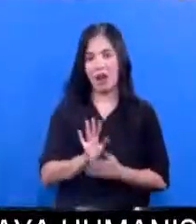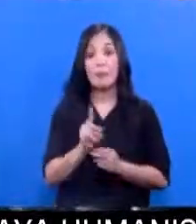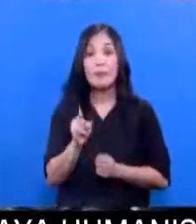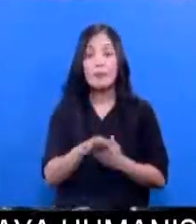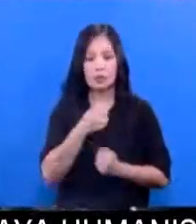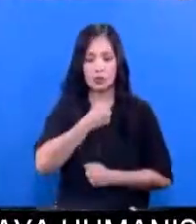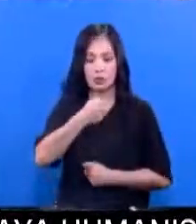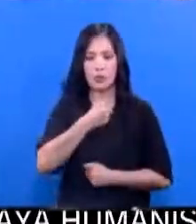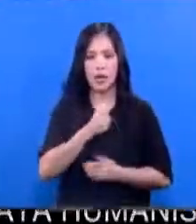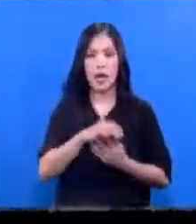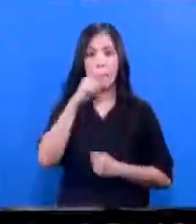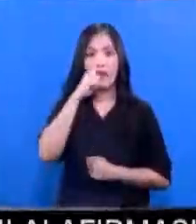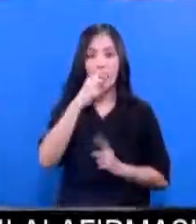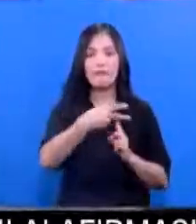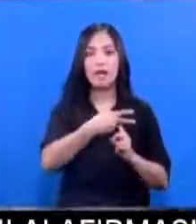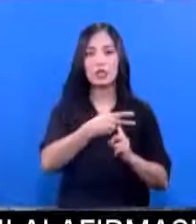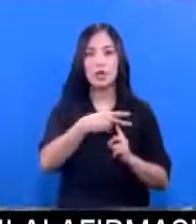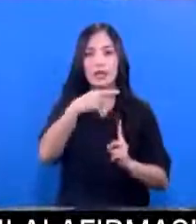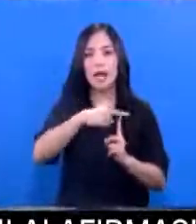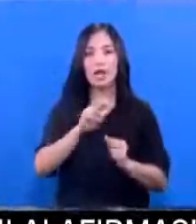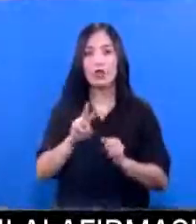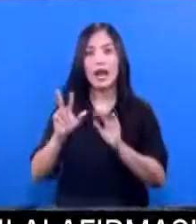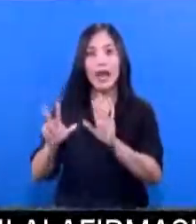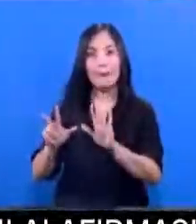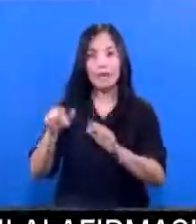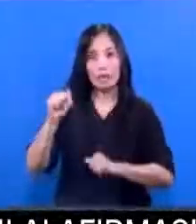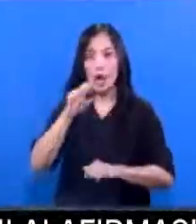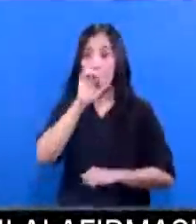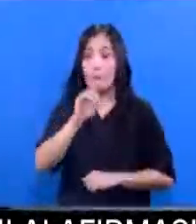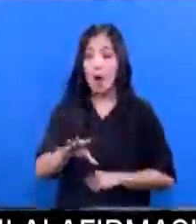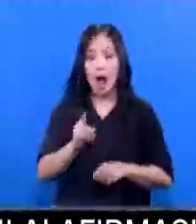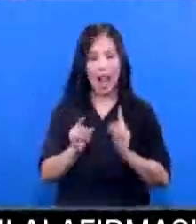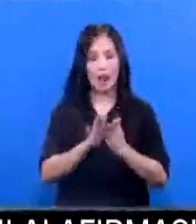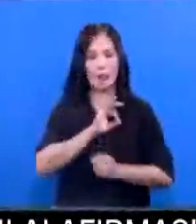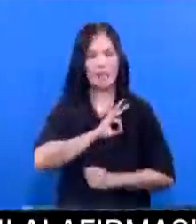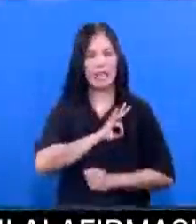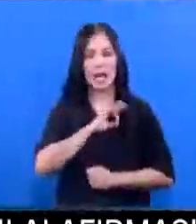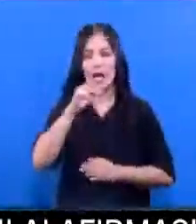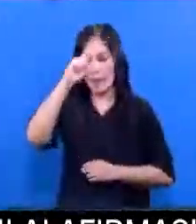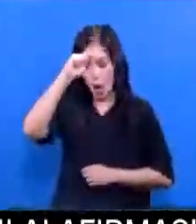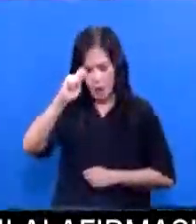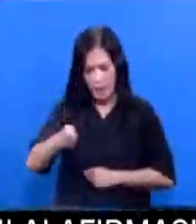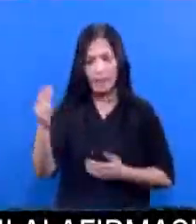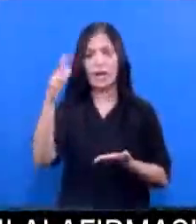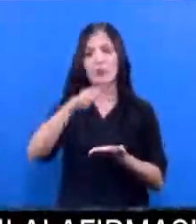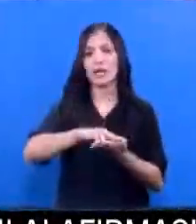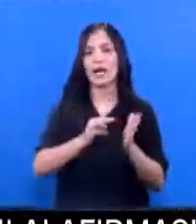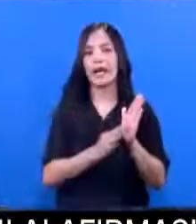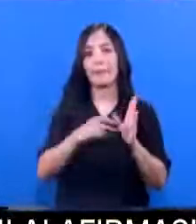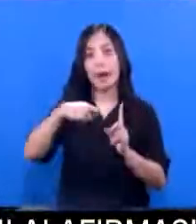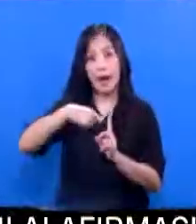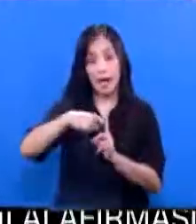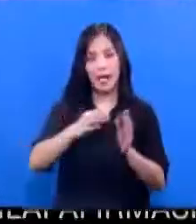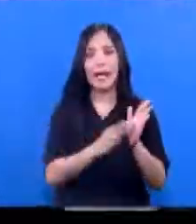bicara Presiden Fadzlur Rahman pada 28 September kembali menegaskan Presiden tetap menghormati putusan MK dan MA